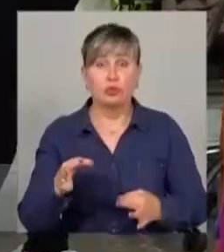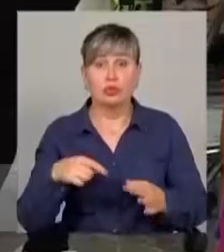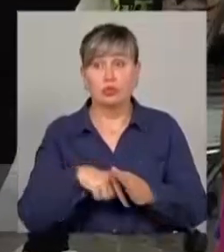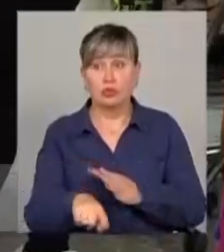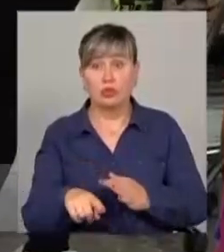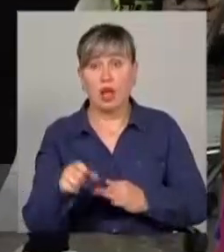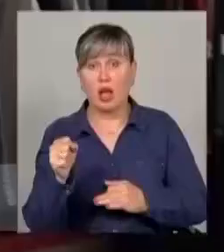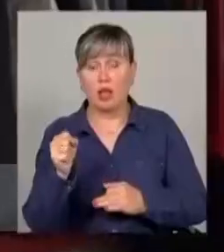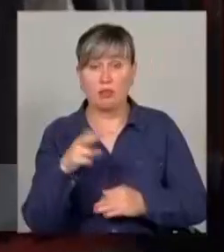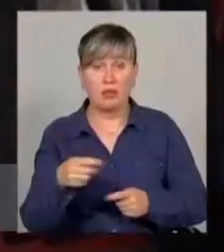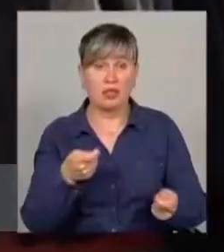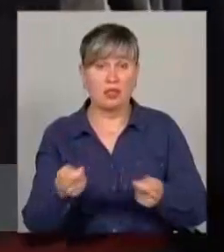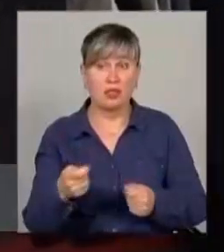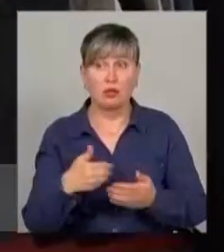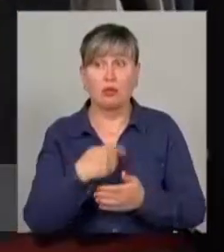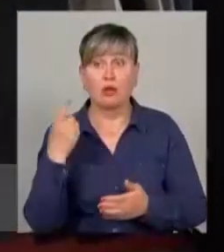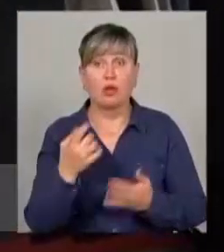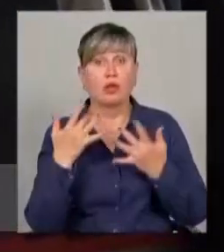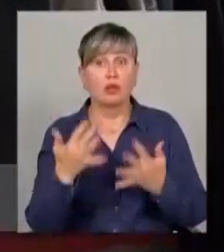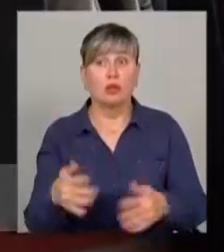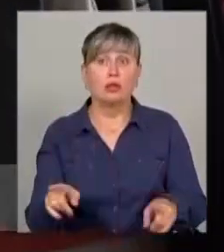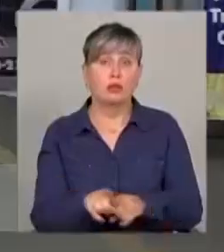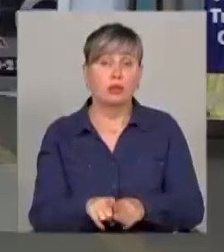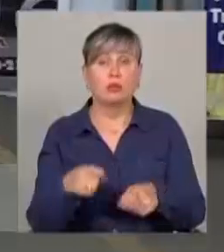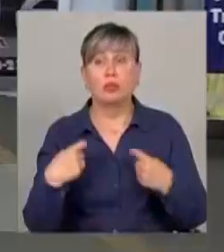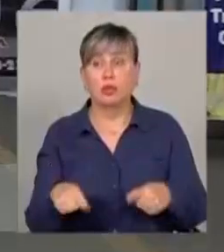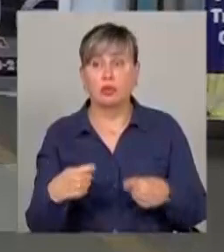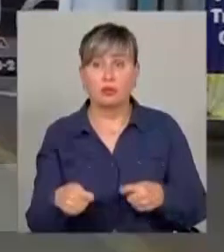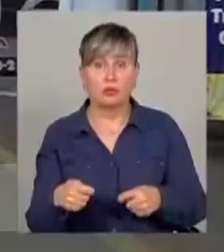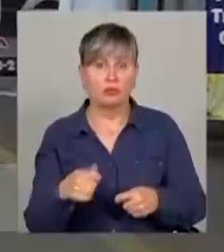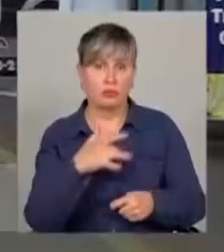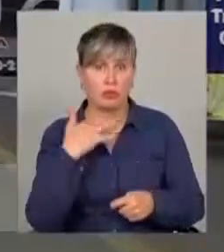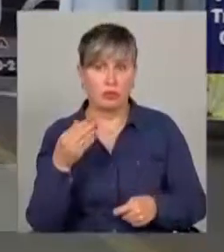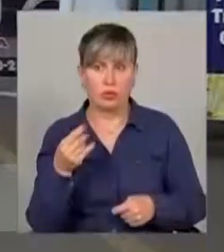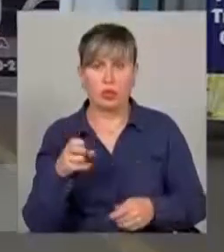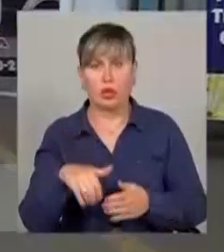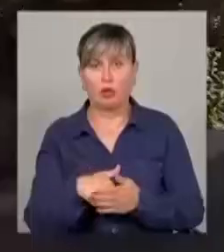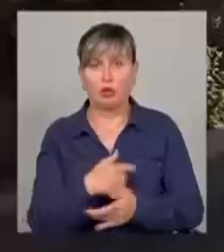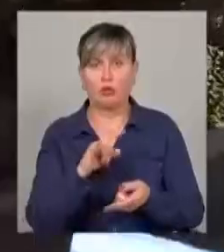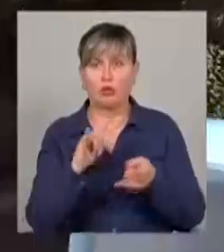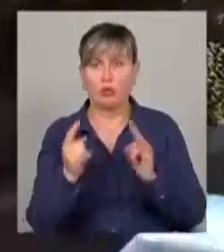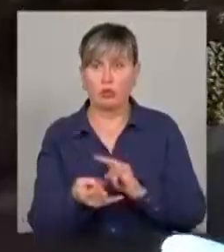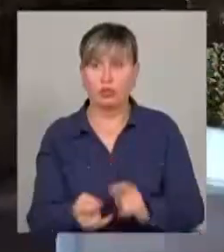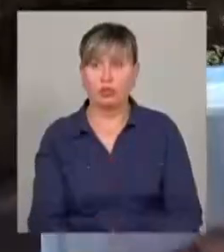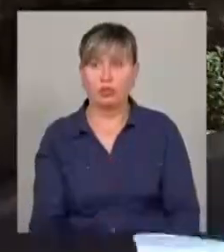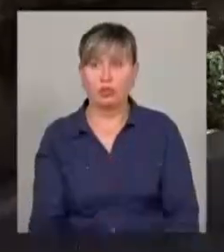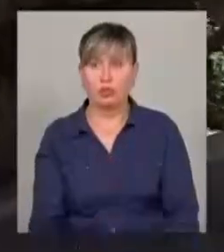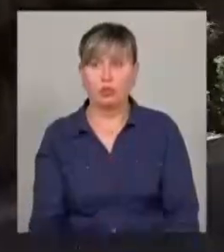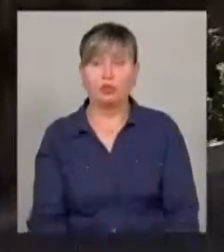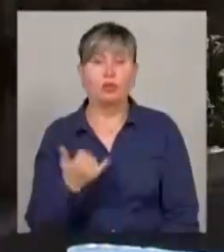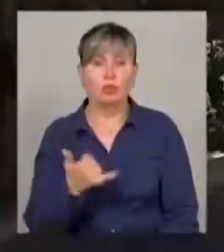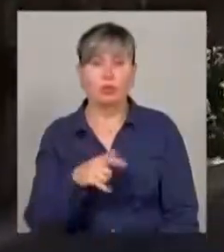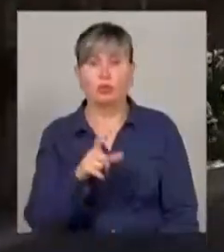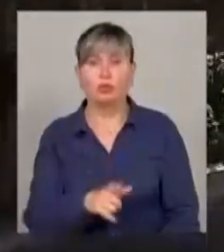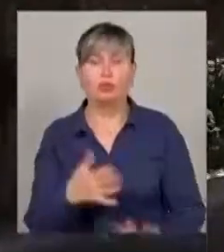рынка. По ее словам, новые хозяева требуют таких же, как она, продавцов, немалые средства на новые бутики. Теперь с людей требуют